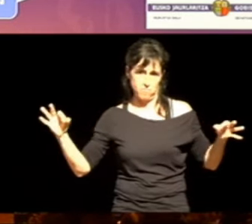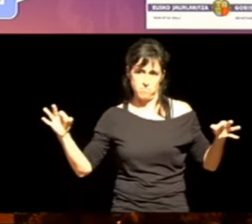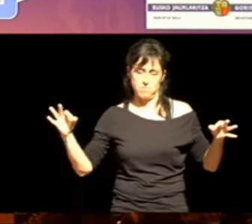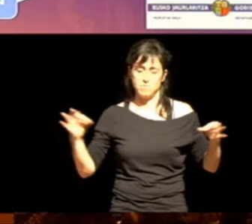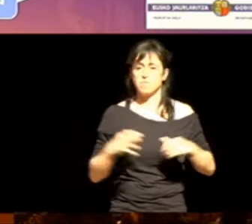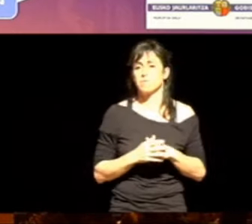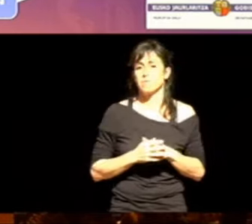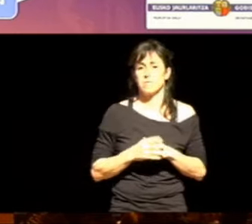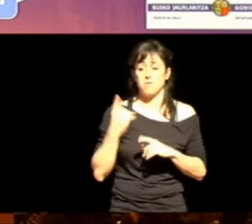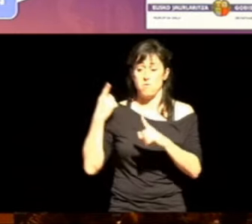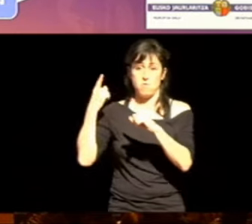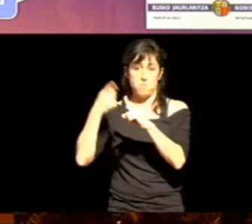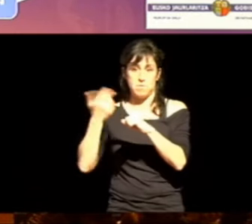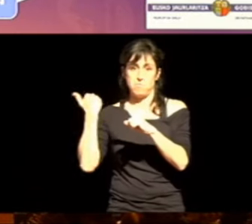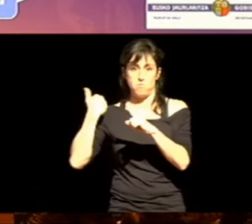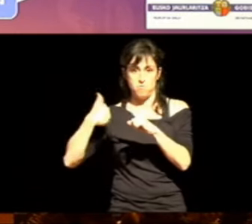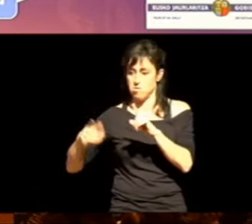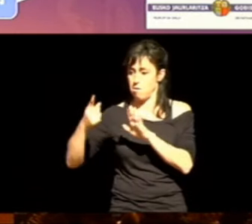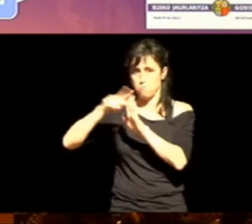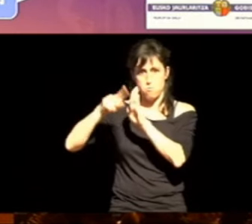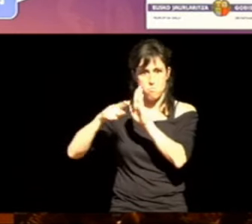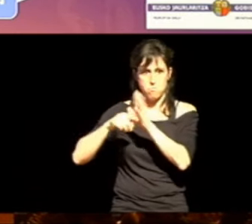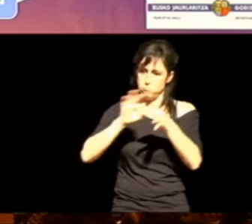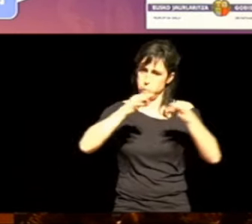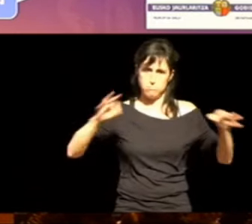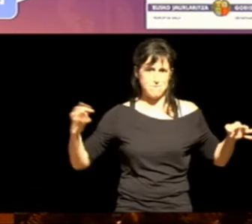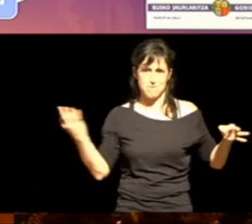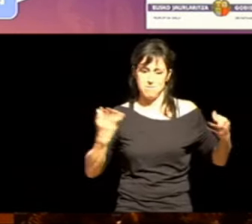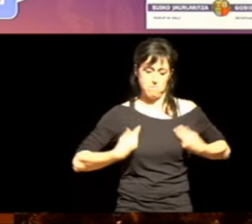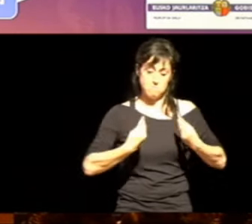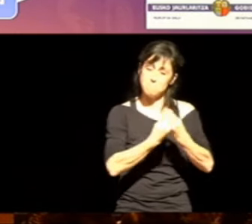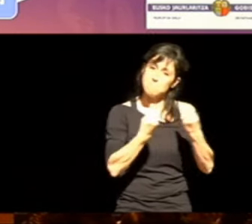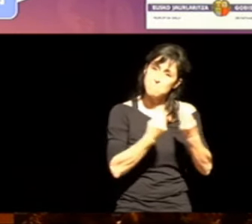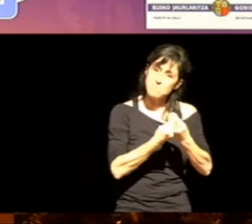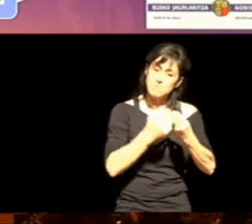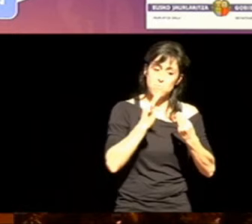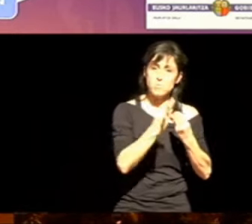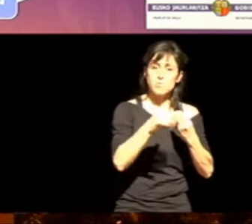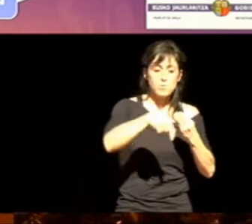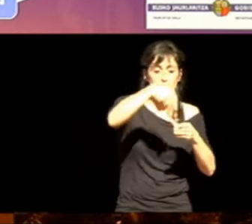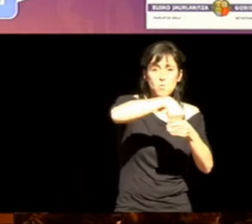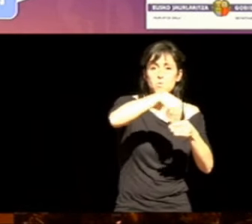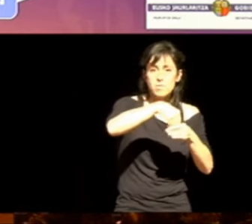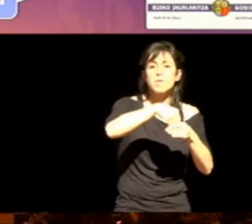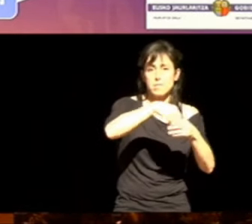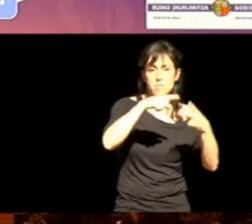ditugun helburuekin. Bigarrena da, bizikidetza positiboaren kurrikuluna, hau ezagutu egin dizue,